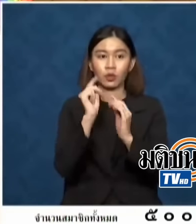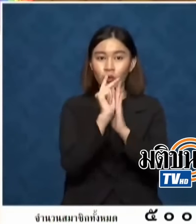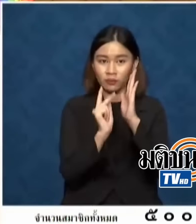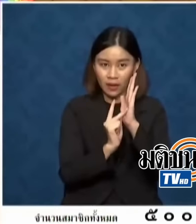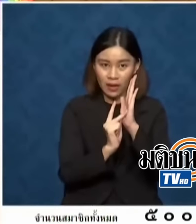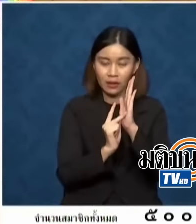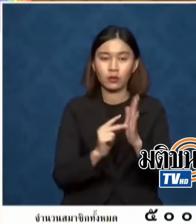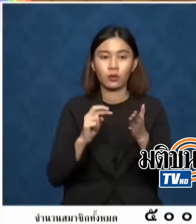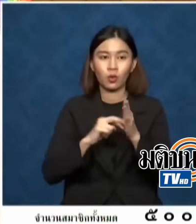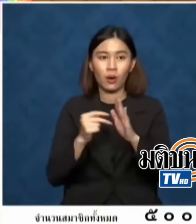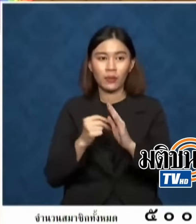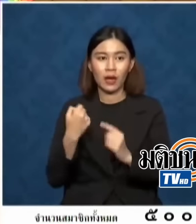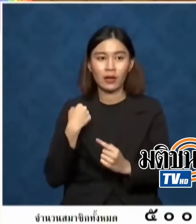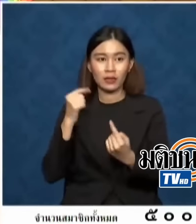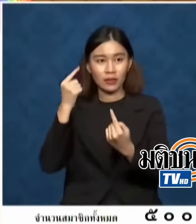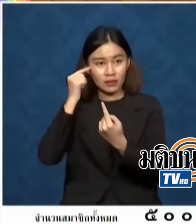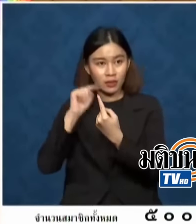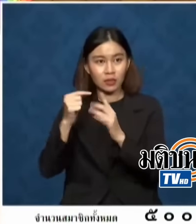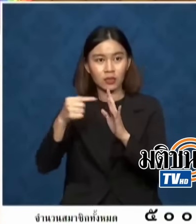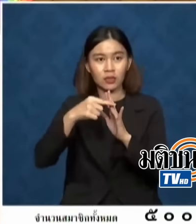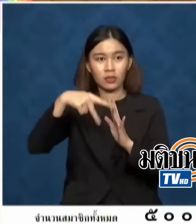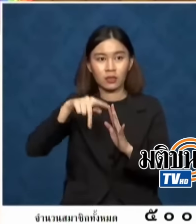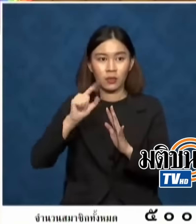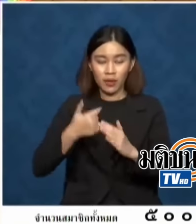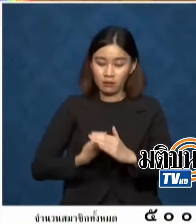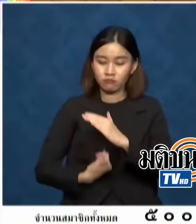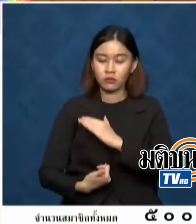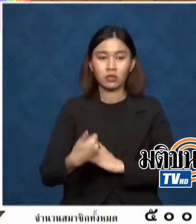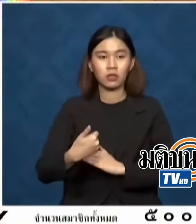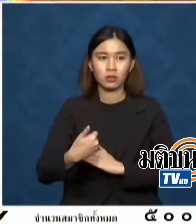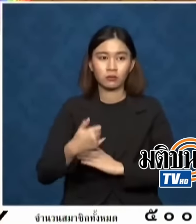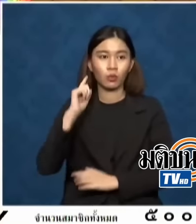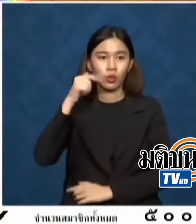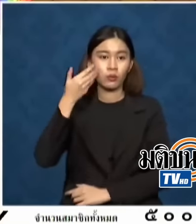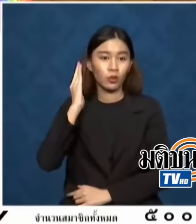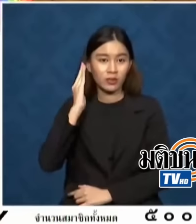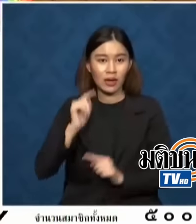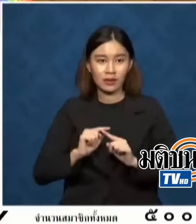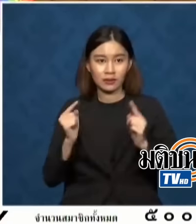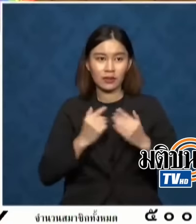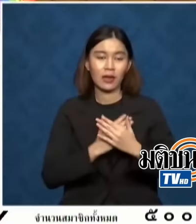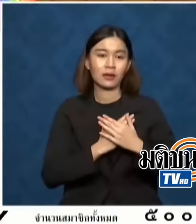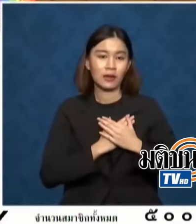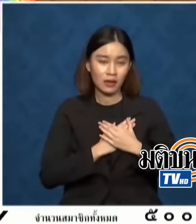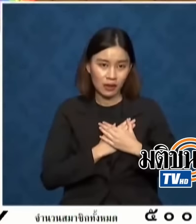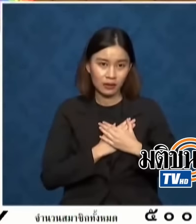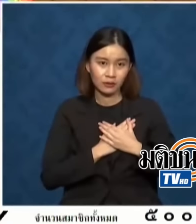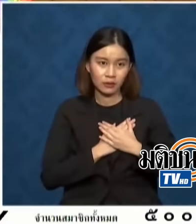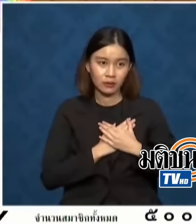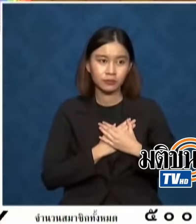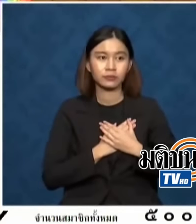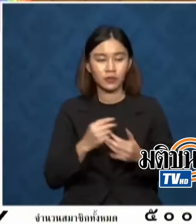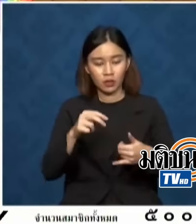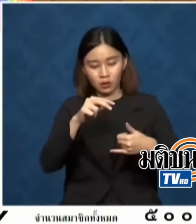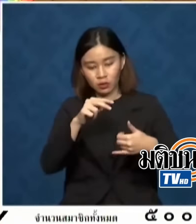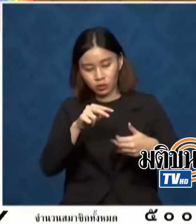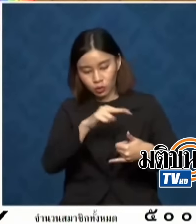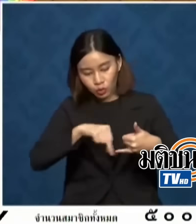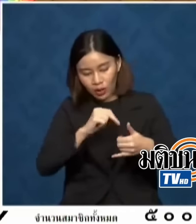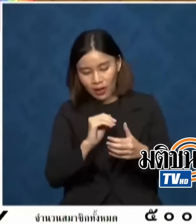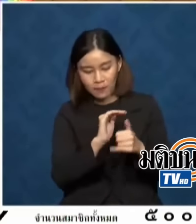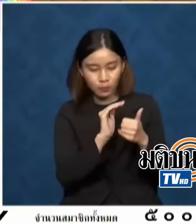ายยังคงอิงถึงเพศกำเนิดแต่การให้ความรักความอบอุ่นนั้น